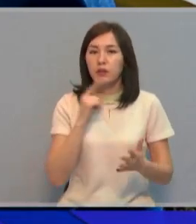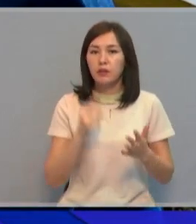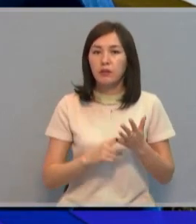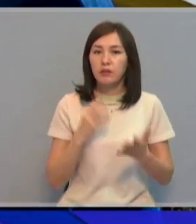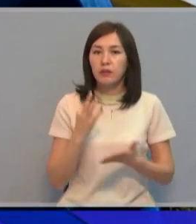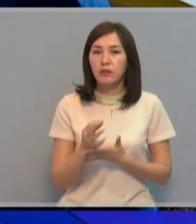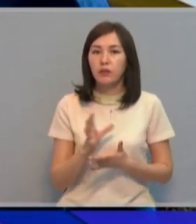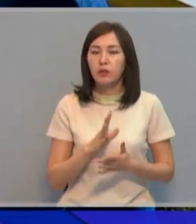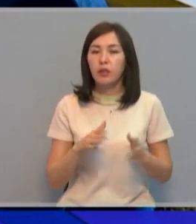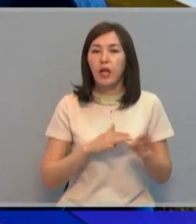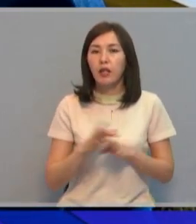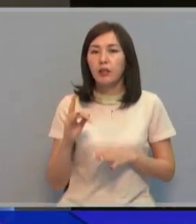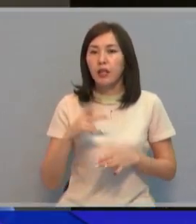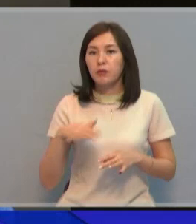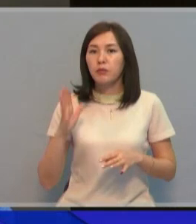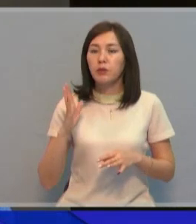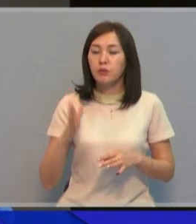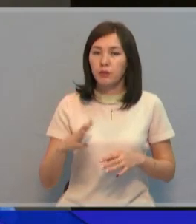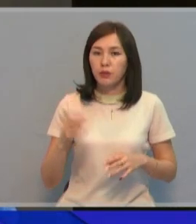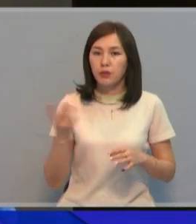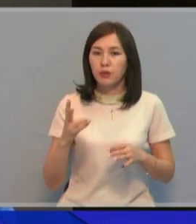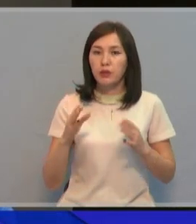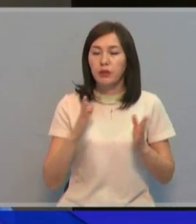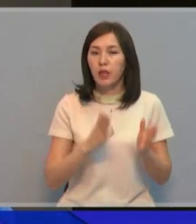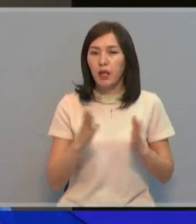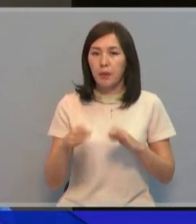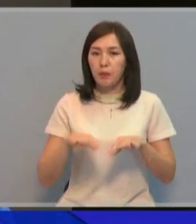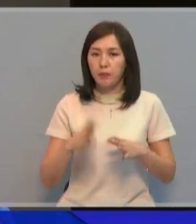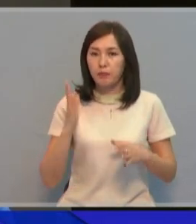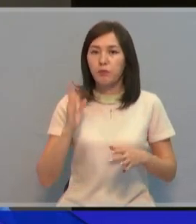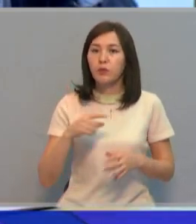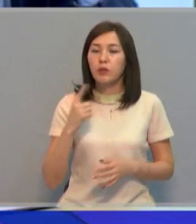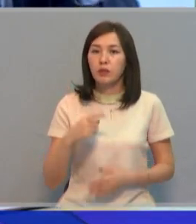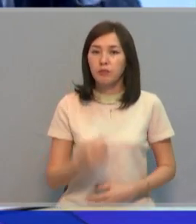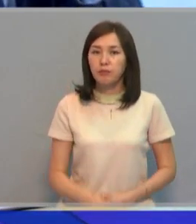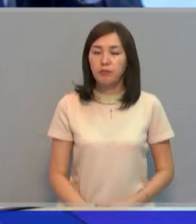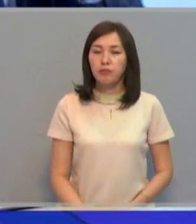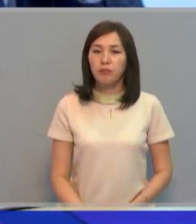сауалдарға жауап берді. Орын алған оқулықтар бойынша тиімді тетіктер қарастырылатынын жеткізді.